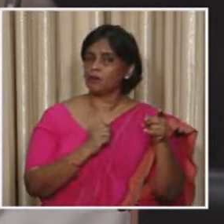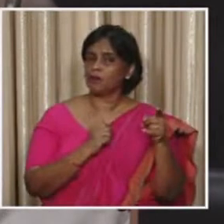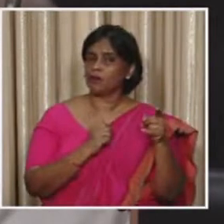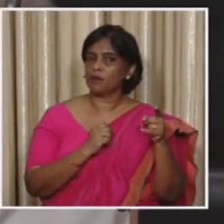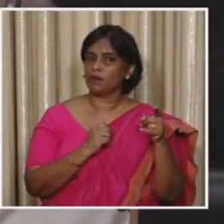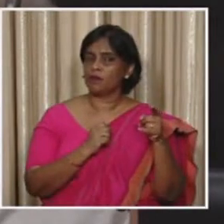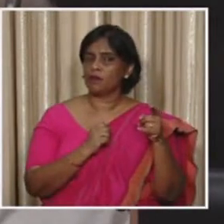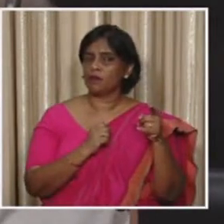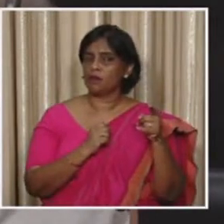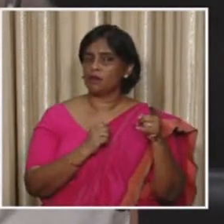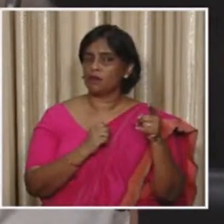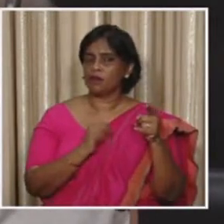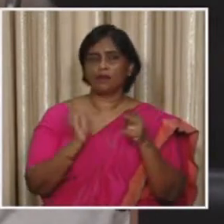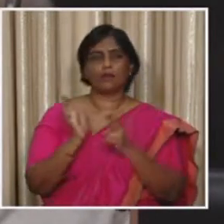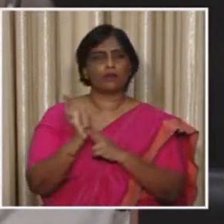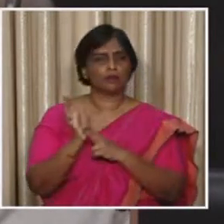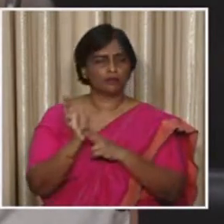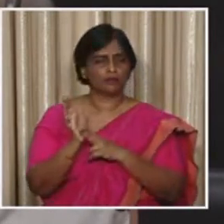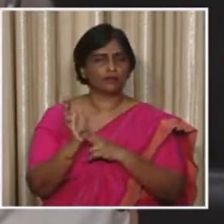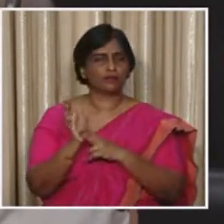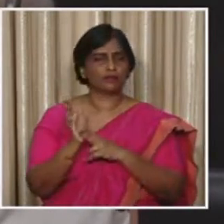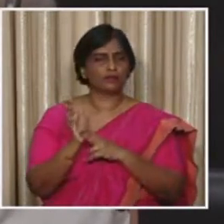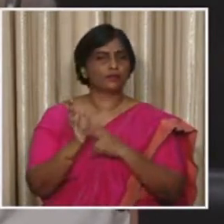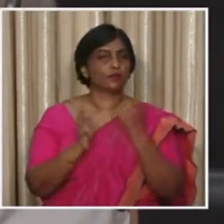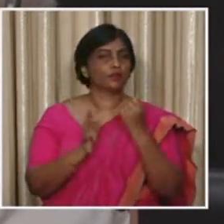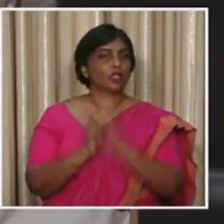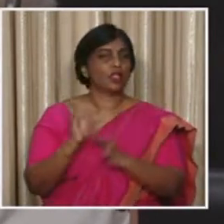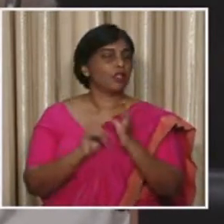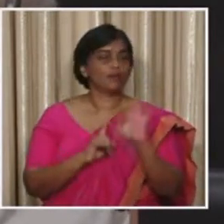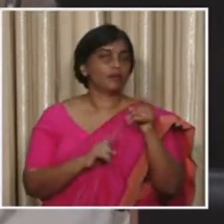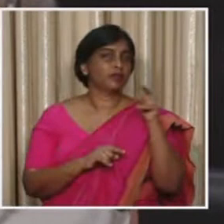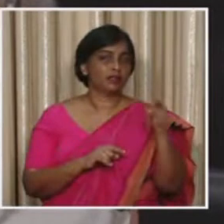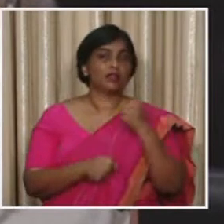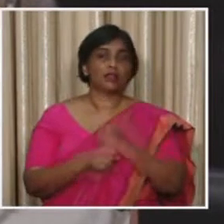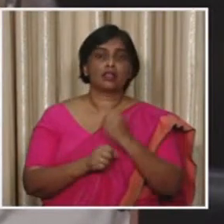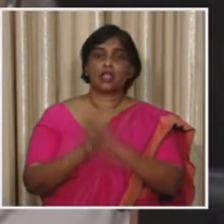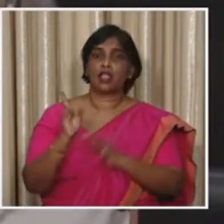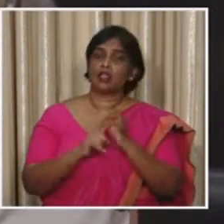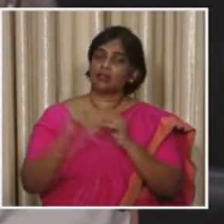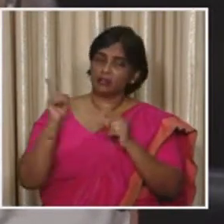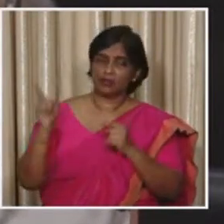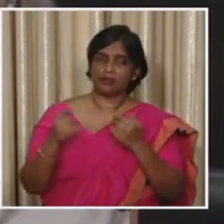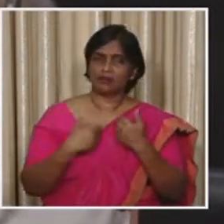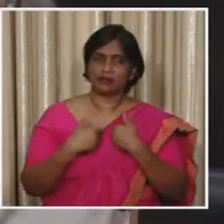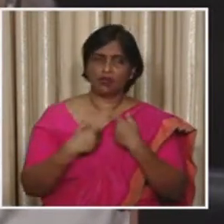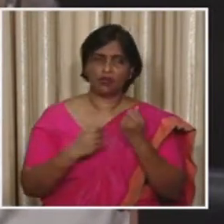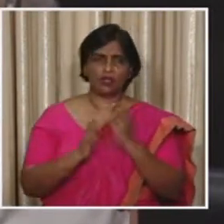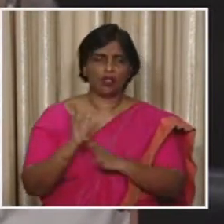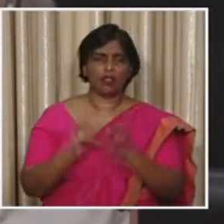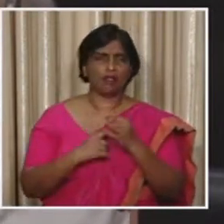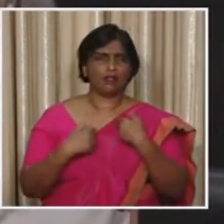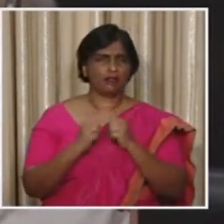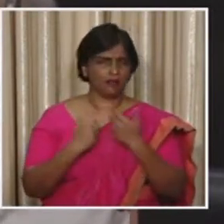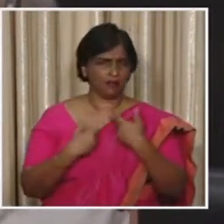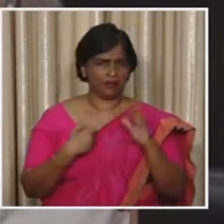නාන ඇඩෝ ඩංකාන මට මුදල් ඇමතිවරේ නෙමෙයි. ඒක අපේ රාජ්‍ය ඇමතිවරයා කරා. මට මුදල් ඇමතිවරු කරන්න වැඩක්